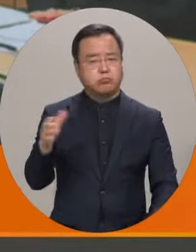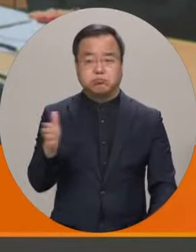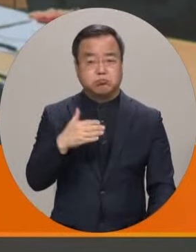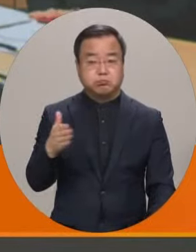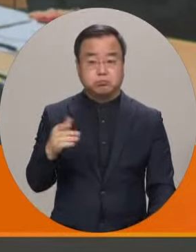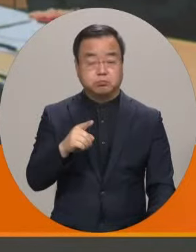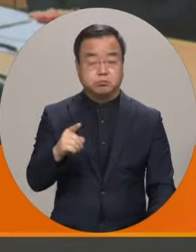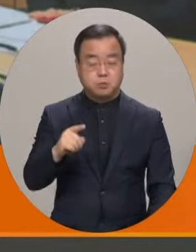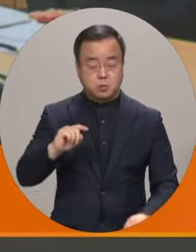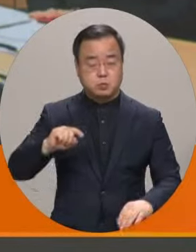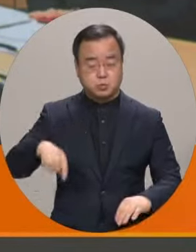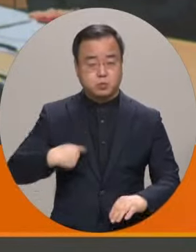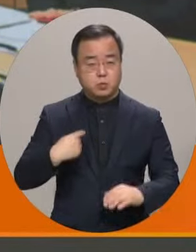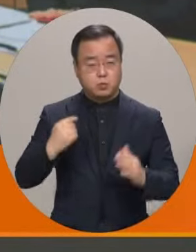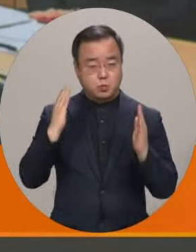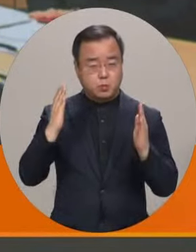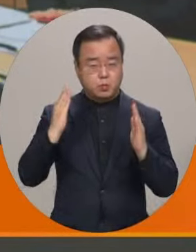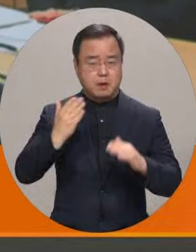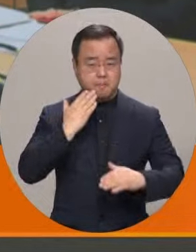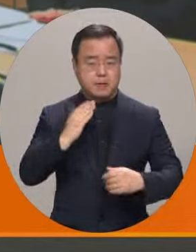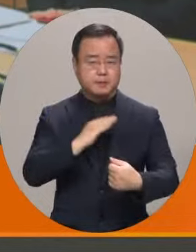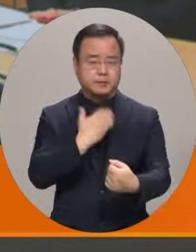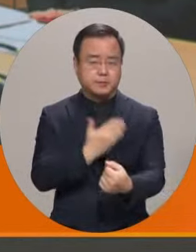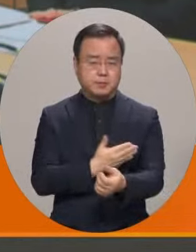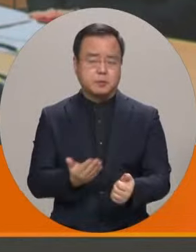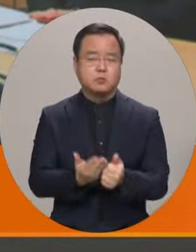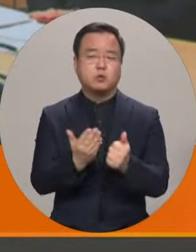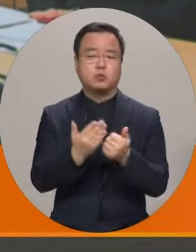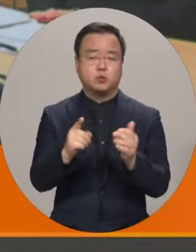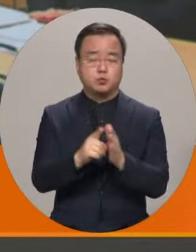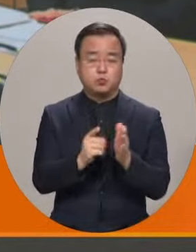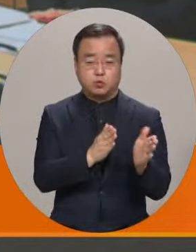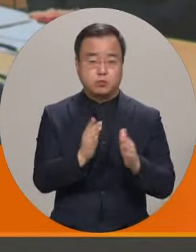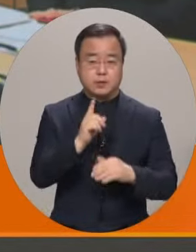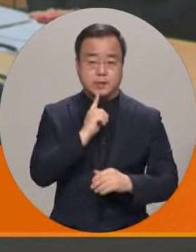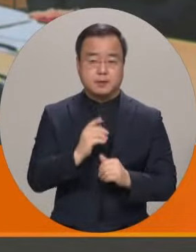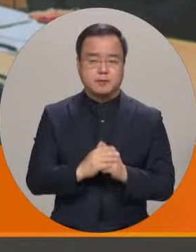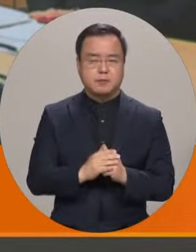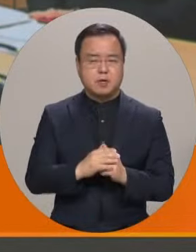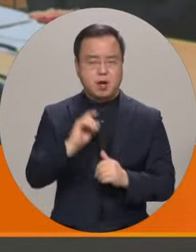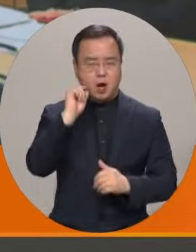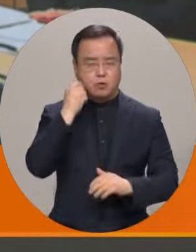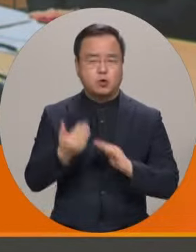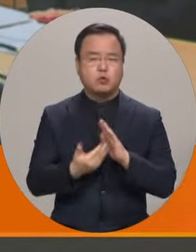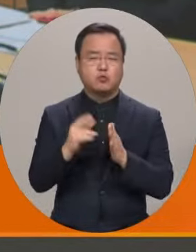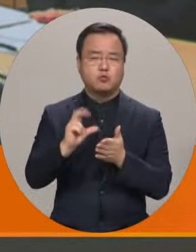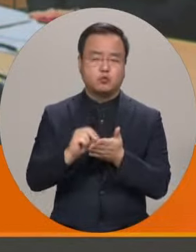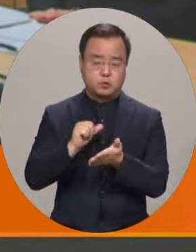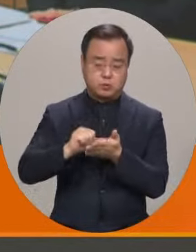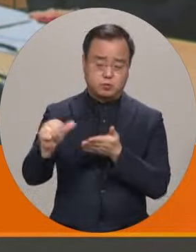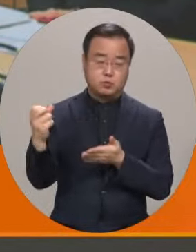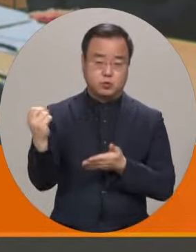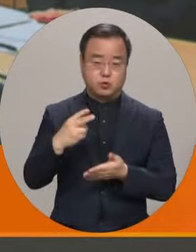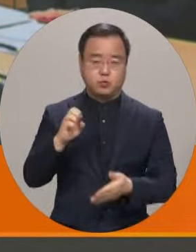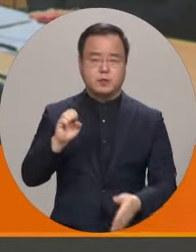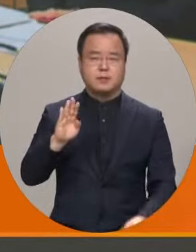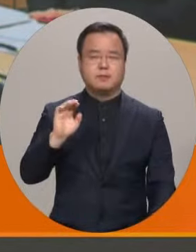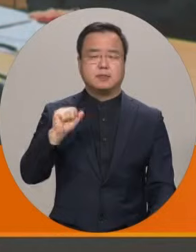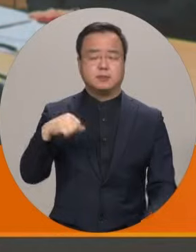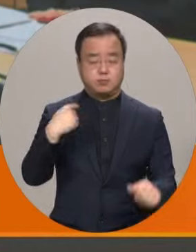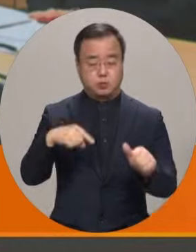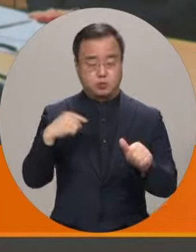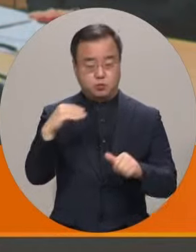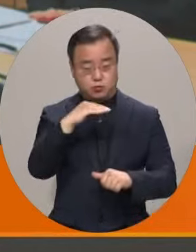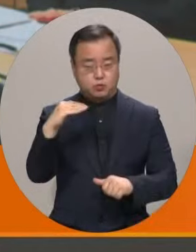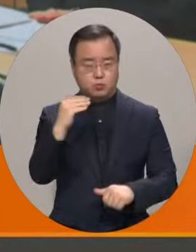했습니다이 킬러 문항을 없앤 공정 수능 기조를 유지하는 한편 EBS 강의 품질을 높이고 인공지능을 통한